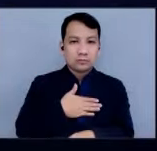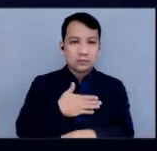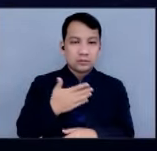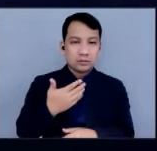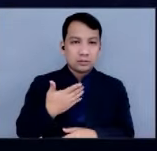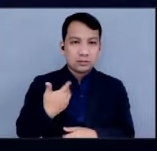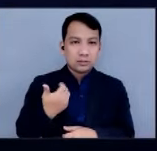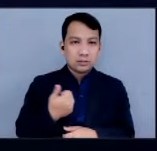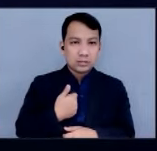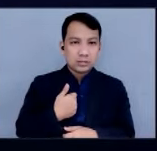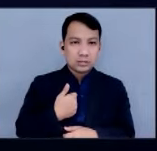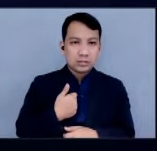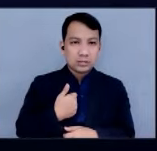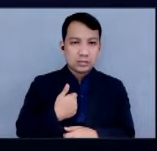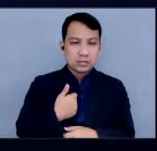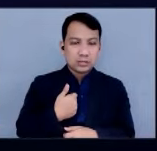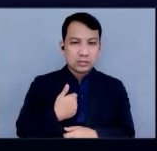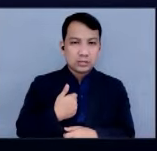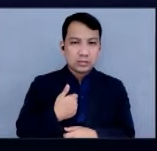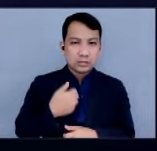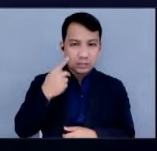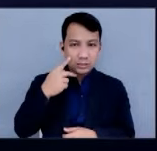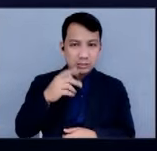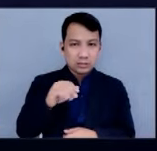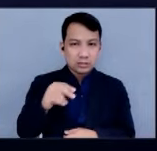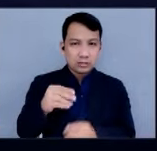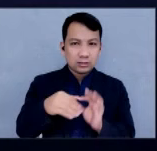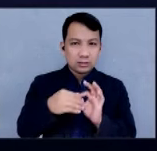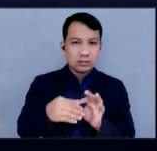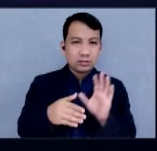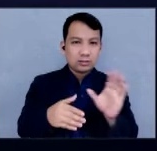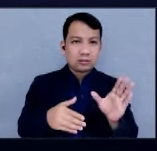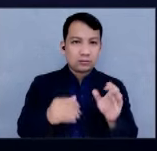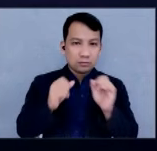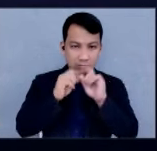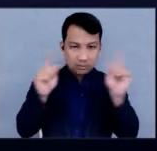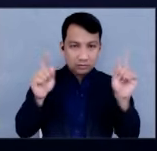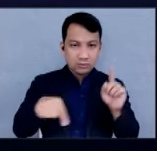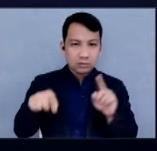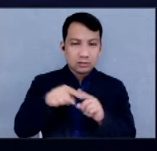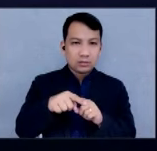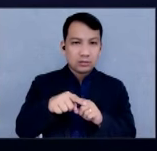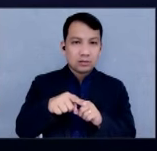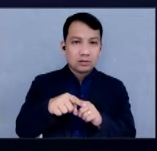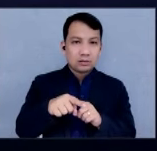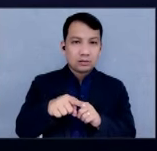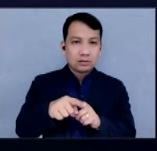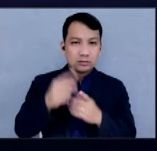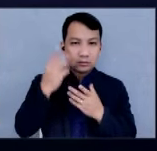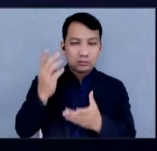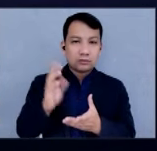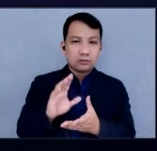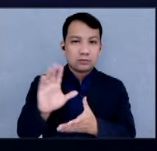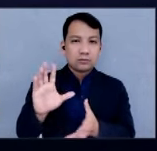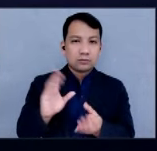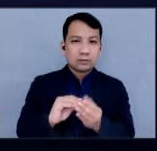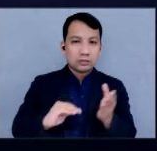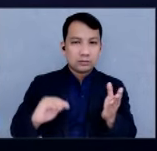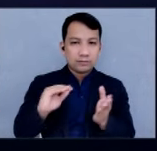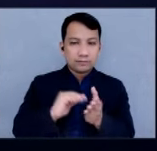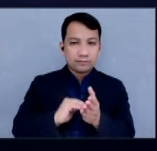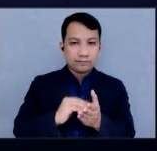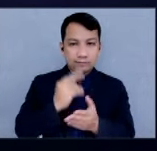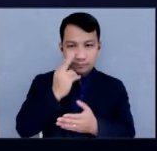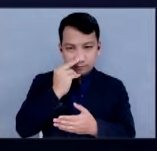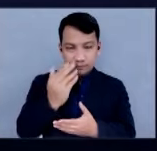na sinabihan ni Mrs. Pempenco si Stel sa isang post na gulatin mo ang mga tao at mag-Charisse Pempenco ka ulit. Sabay sabi